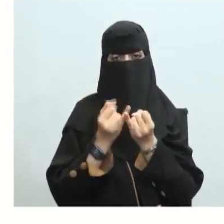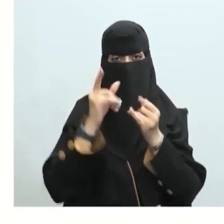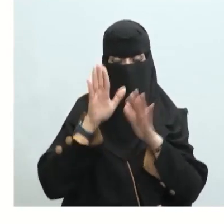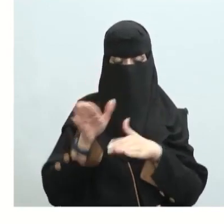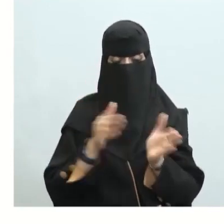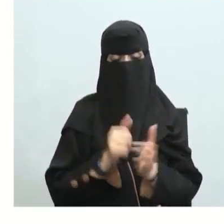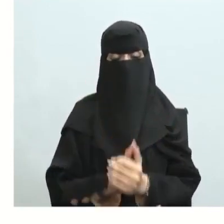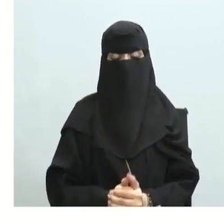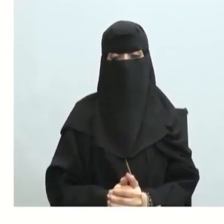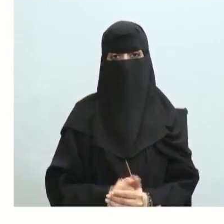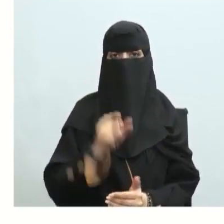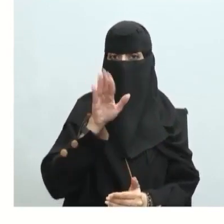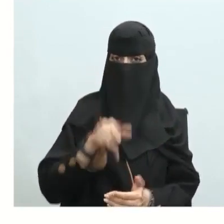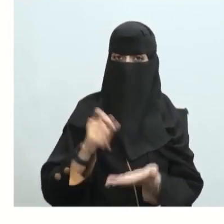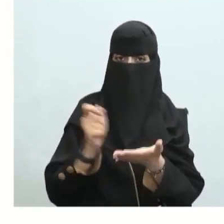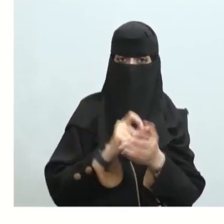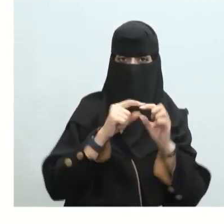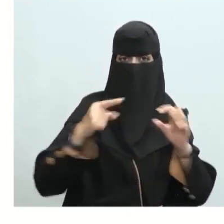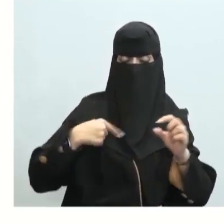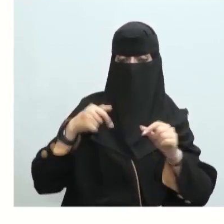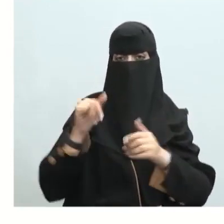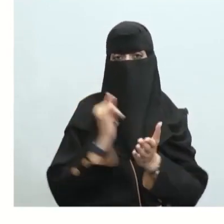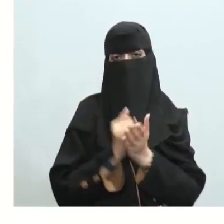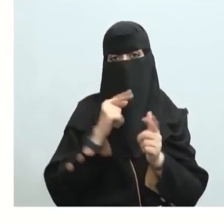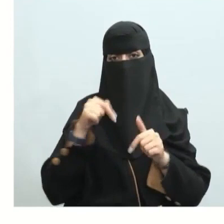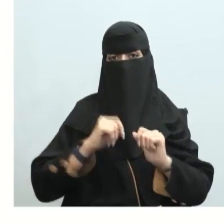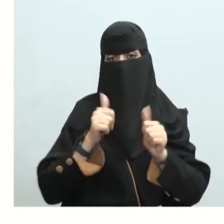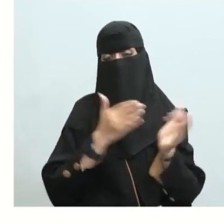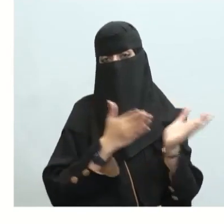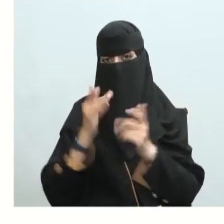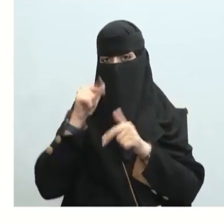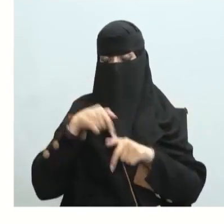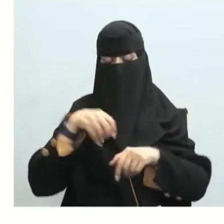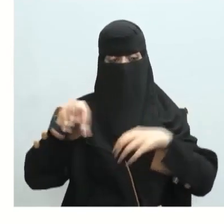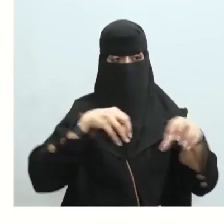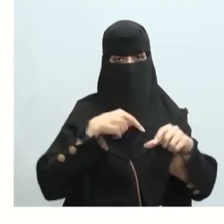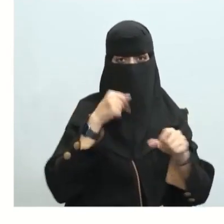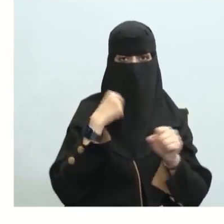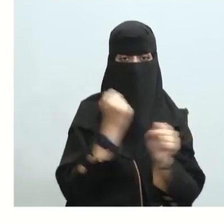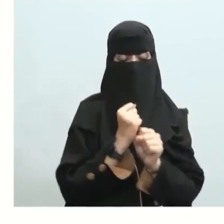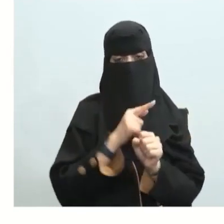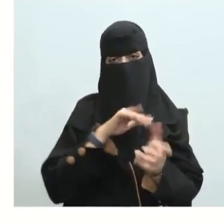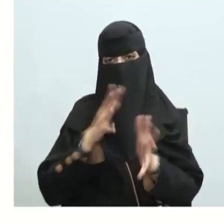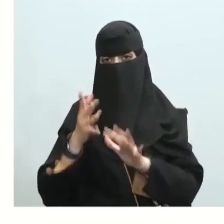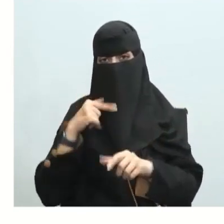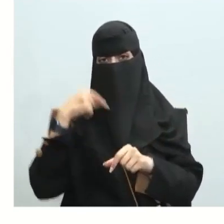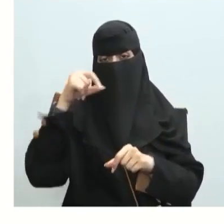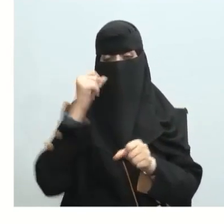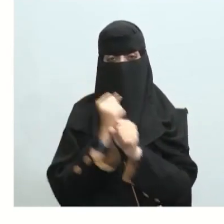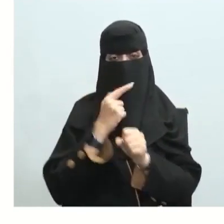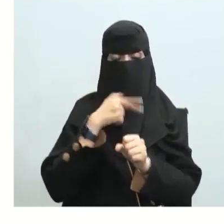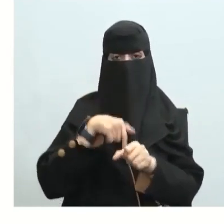لحضور المؤتمر هنا ايضا اسماء الزملاء المكلفين بامكانك ان تاتي بذلك وان توزع هذه الادوار سواء اوراق العمل والحفل